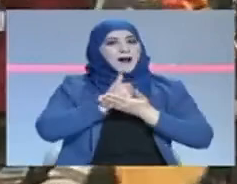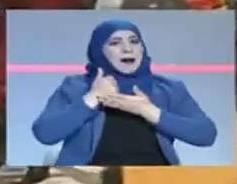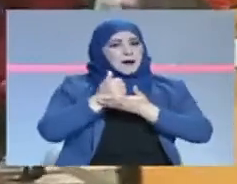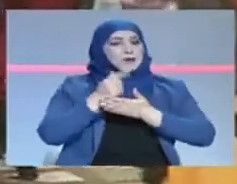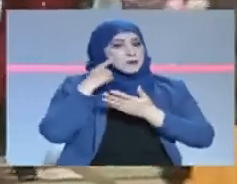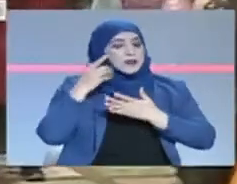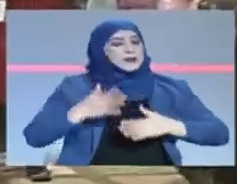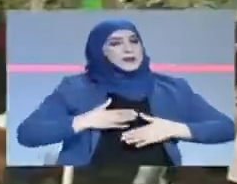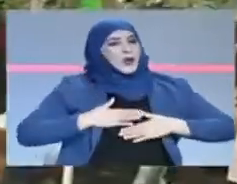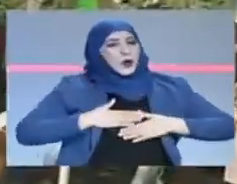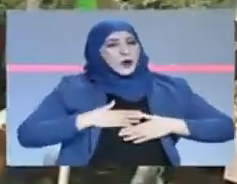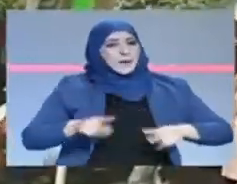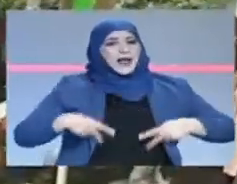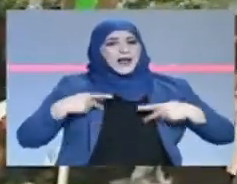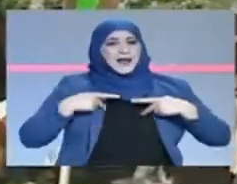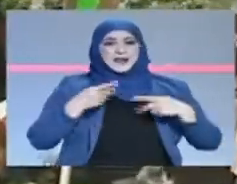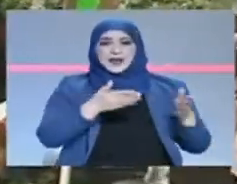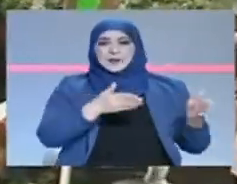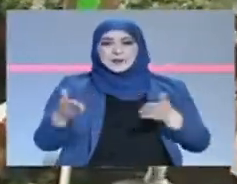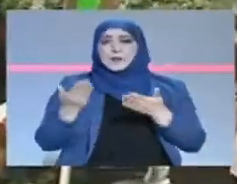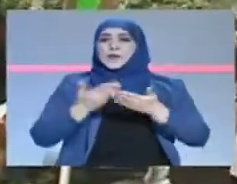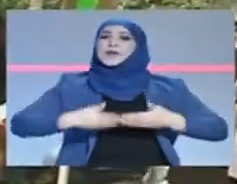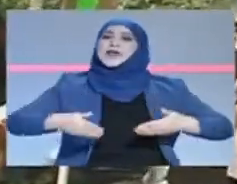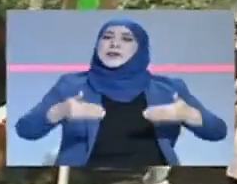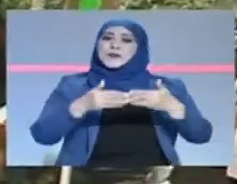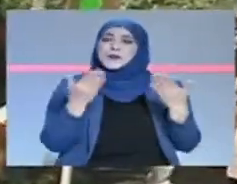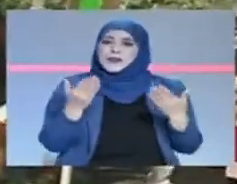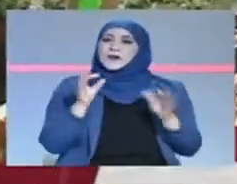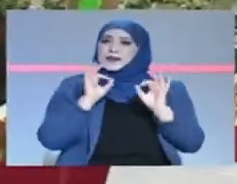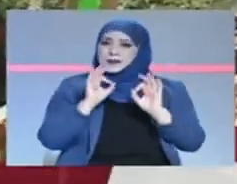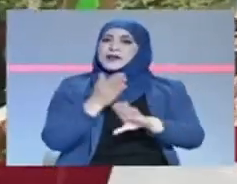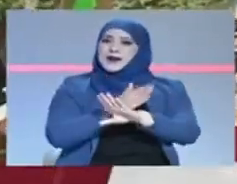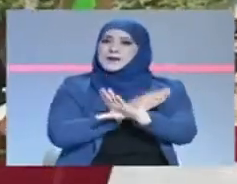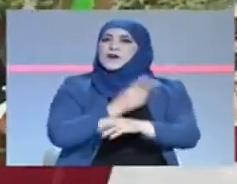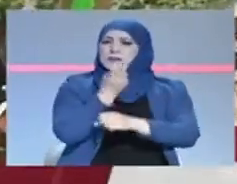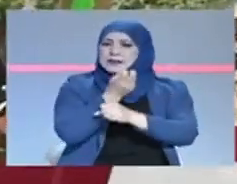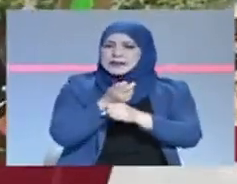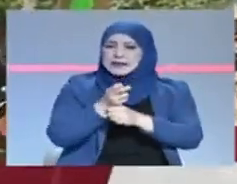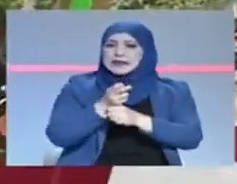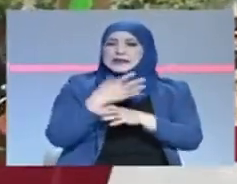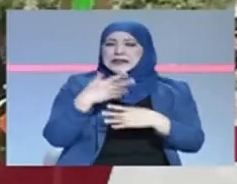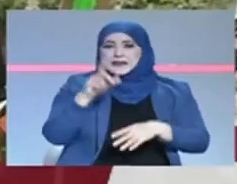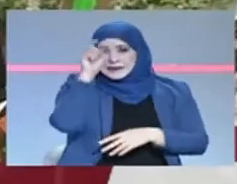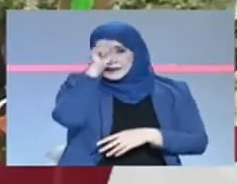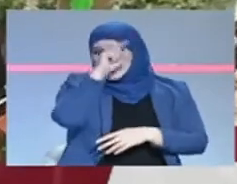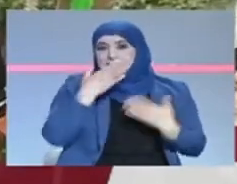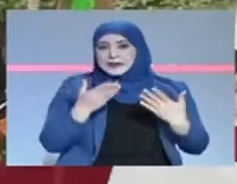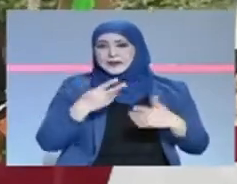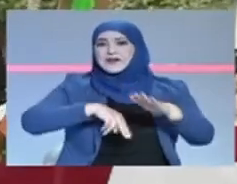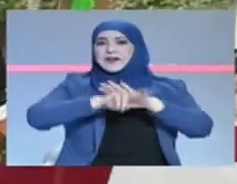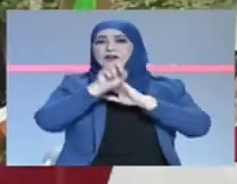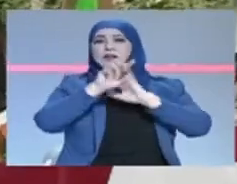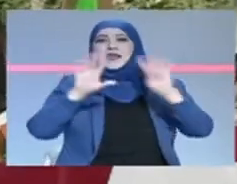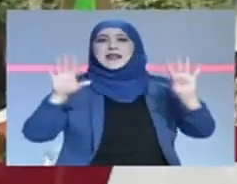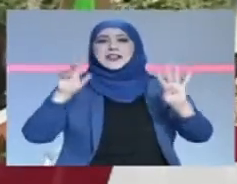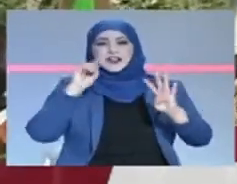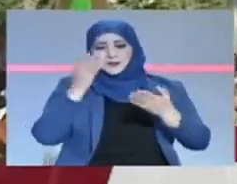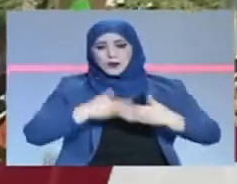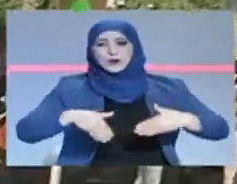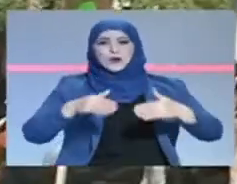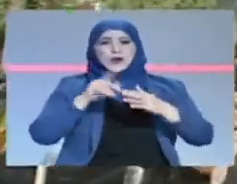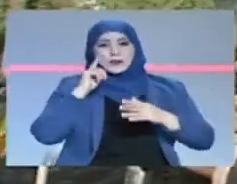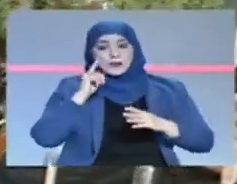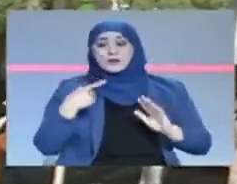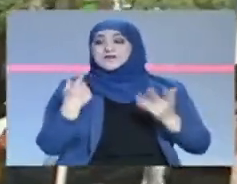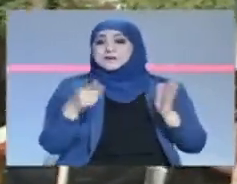حب الحياة. الوضعية كانت وضعية معناها صعيبة برشا تمر بها الجمعية التونسية لقراءة أطفال أسواس في 2019، وضعية كانت